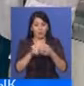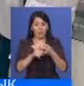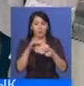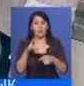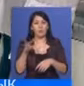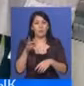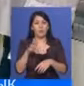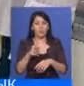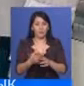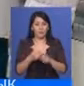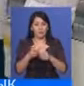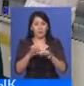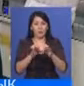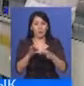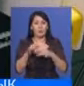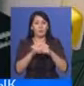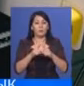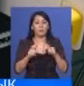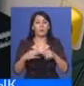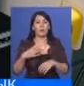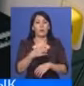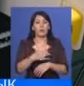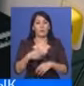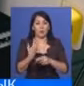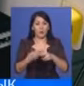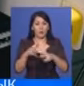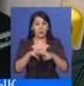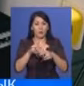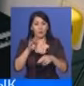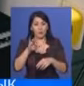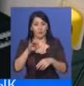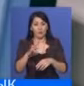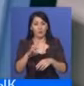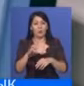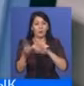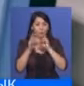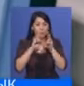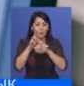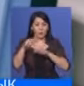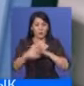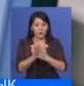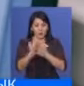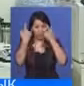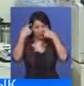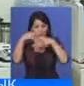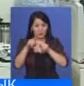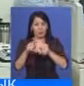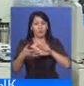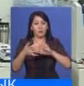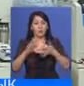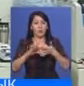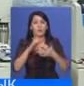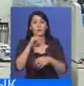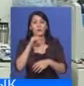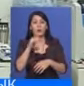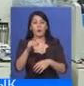пандемия жағдайында биологиялық қауіпсіздік саласын дамытудың маңызы зор деген Ералы Тоғжанов кеңес мүшелеріне жаңа технологияларды